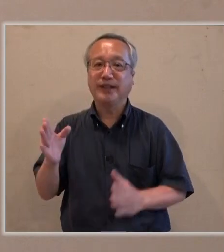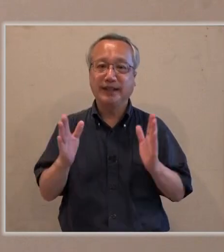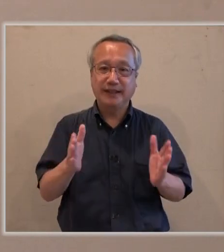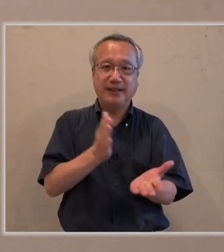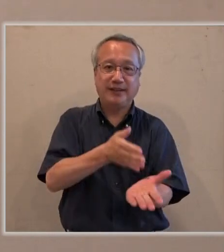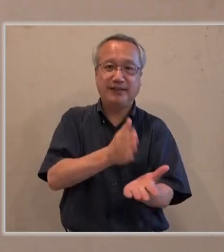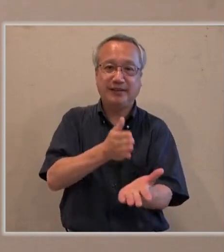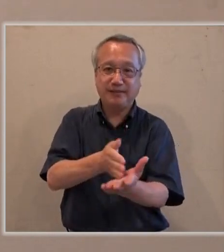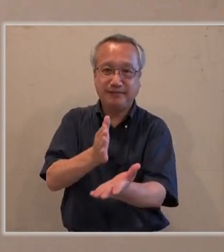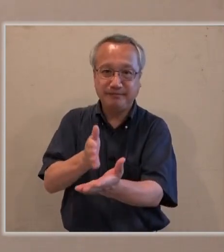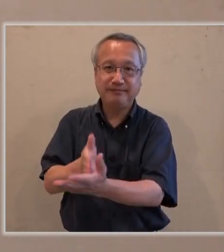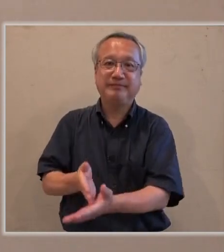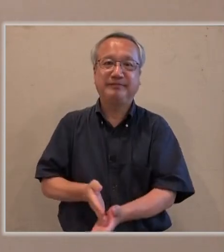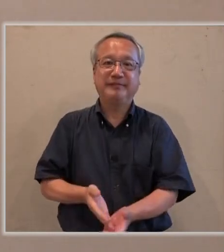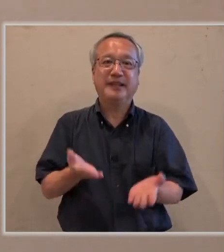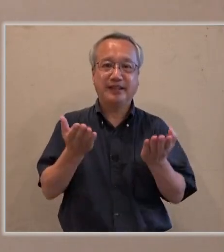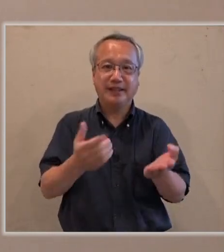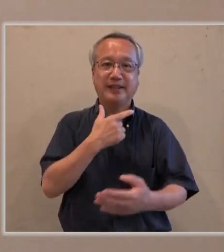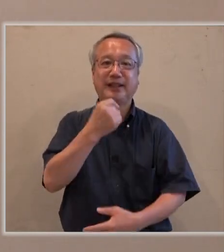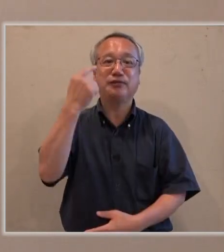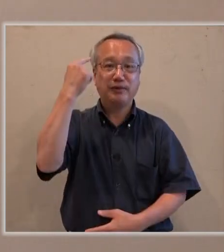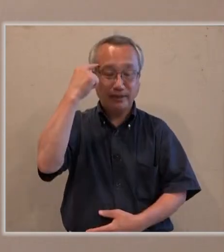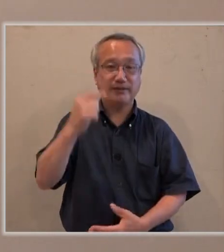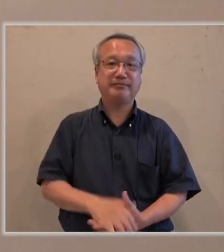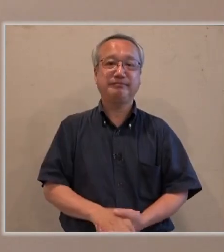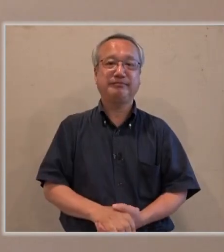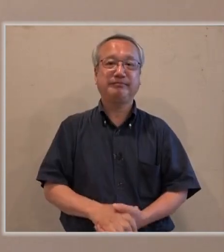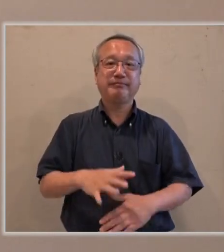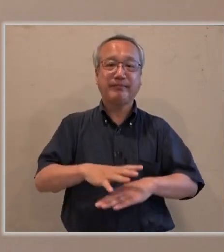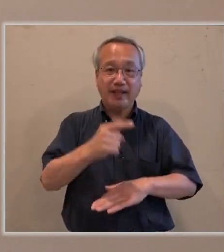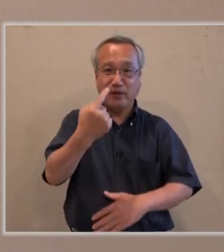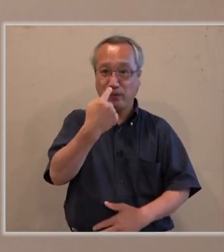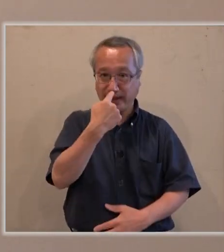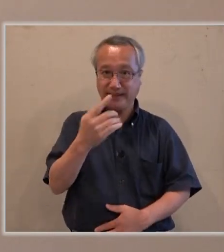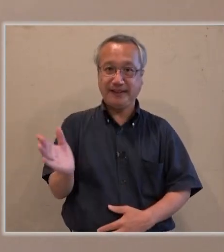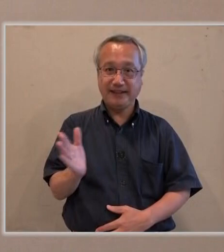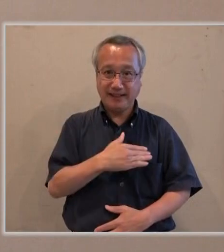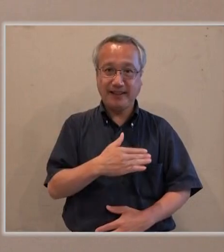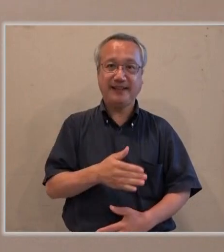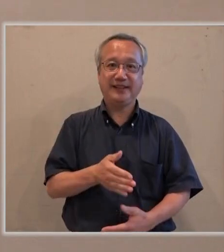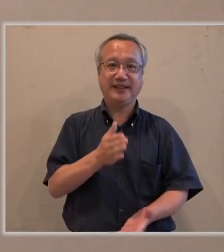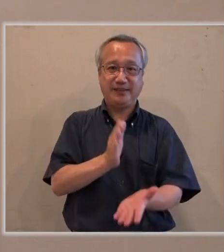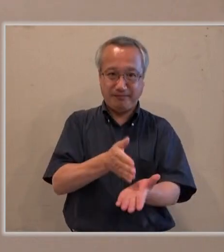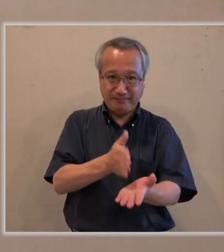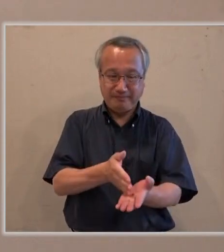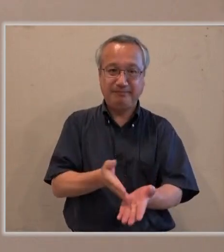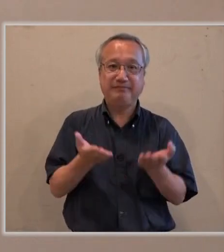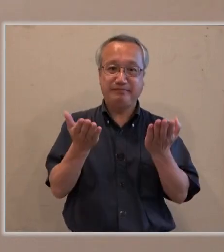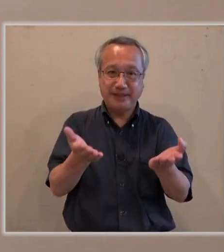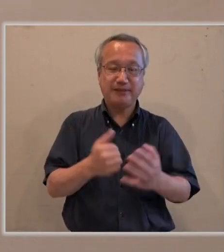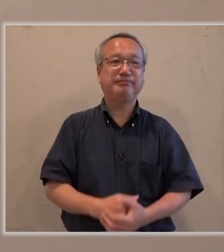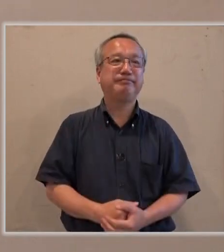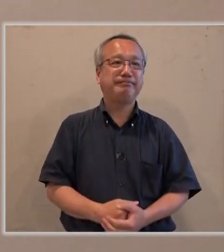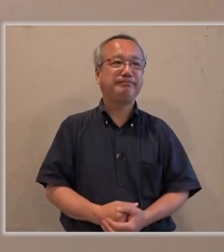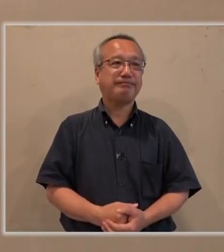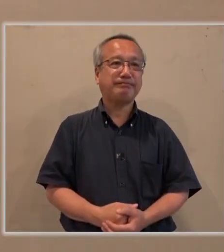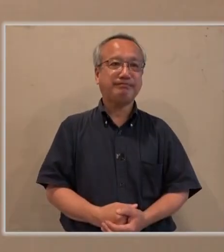ふうな形で、ご説明させていただきたいと思います。それではまず私から説明させていただきます。